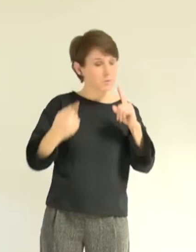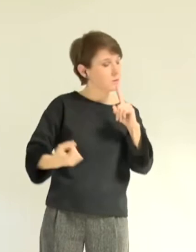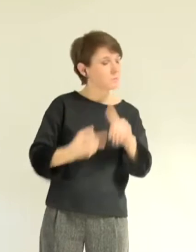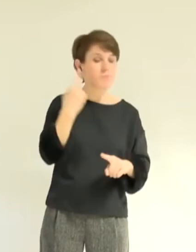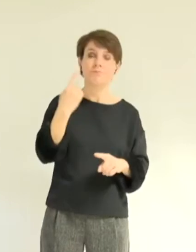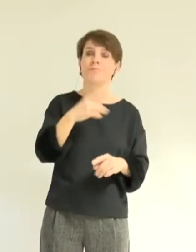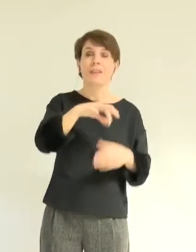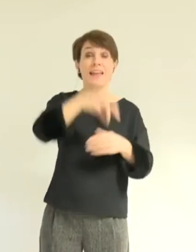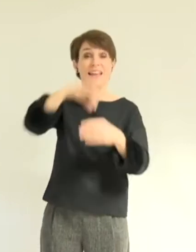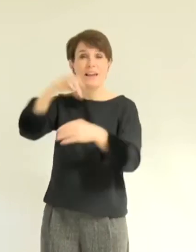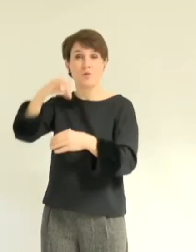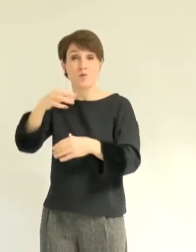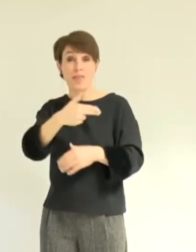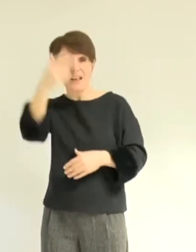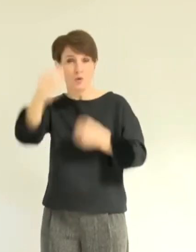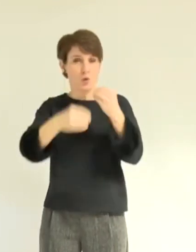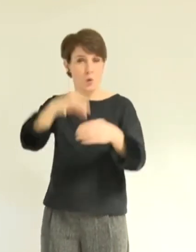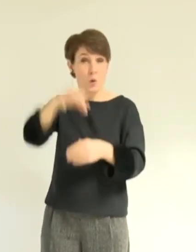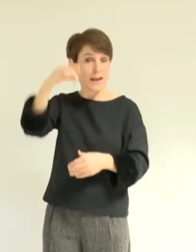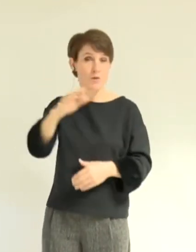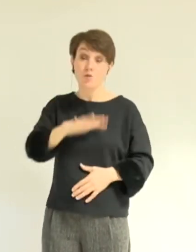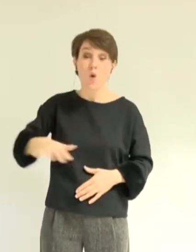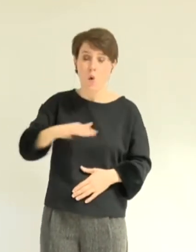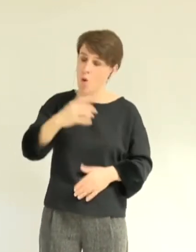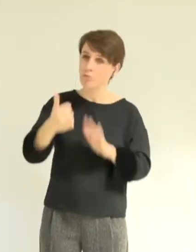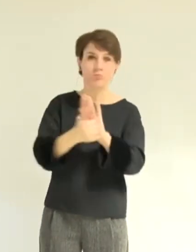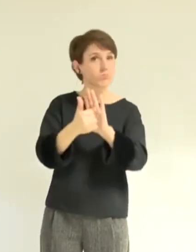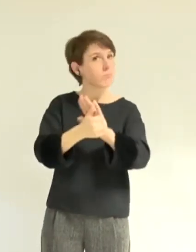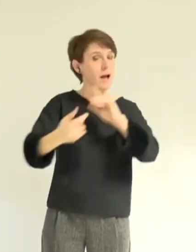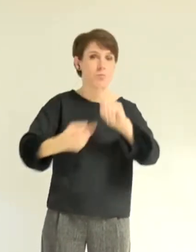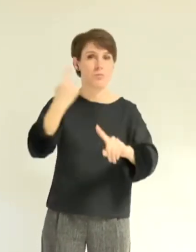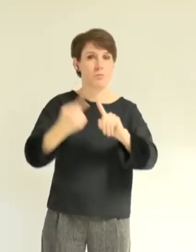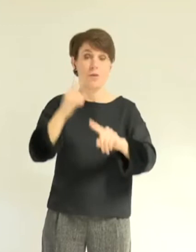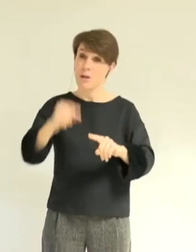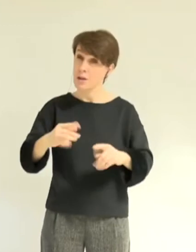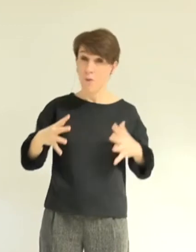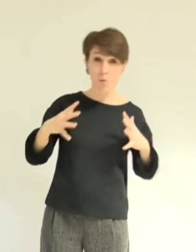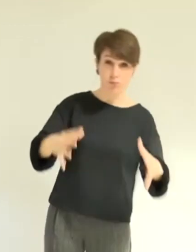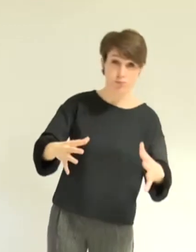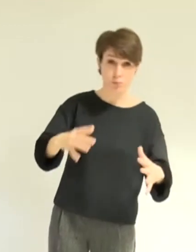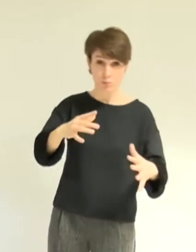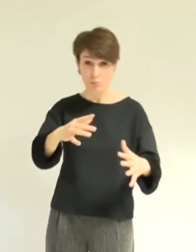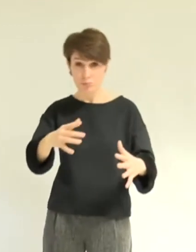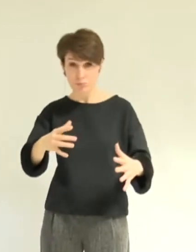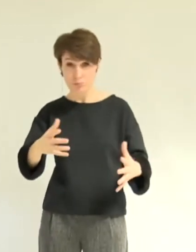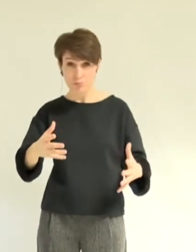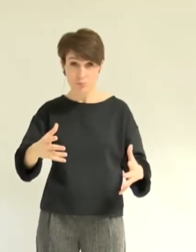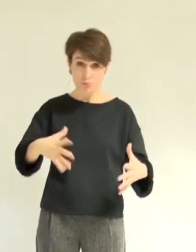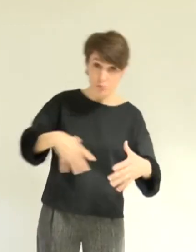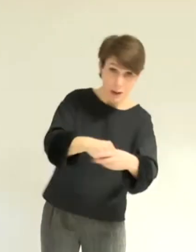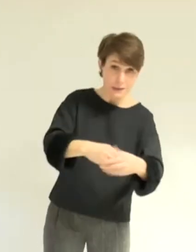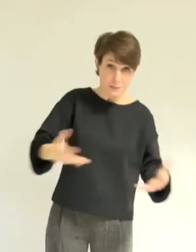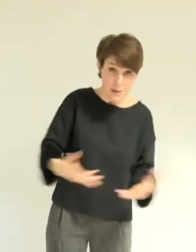élus locaux est essentiel. Là, il faut absolument qu'ils s'impliquent pour accompagner les projets et